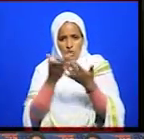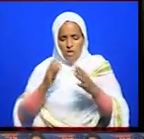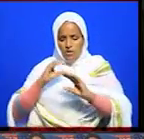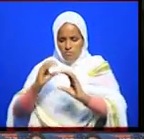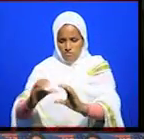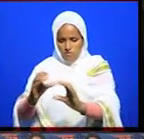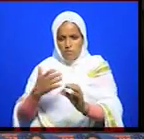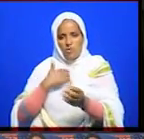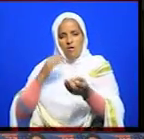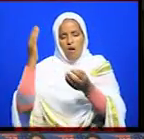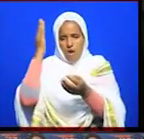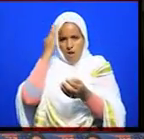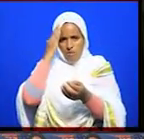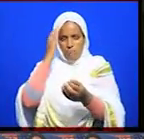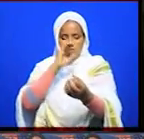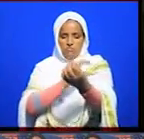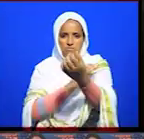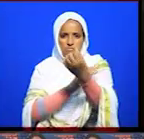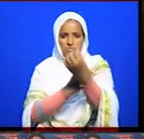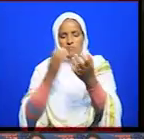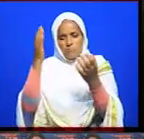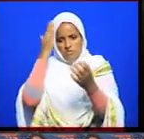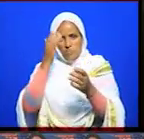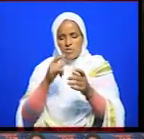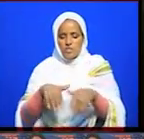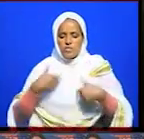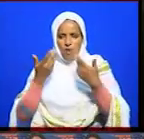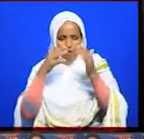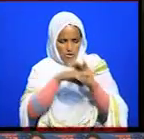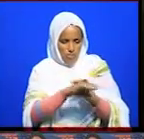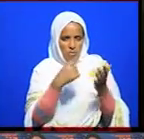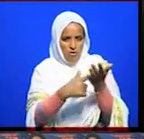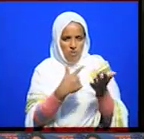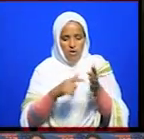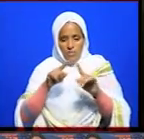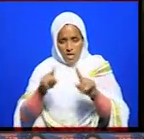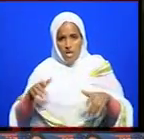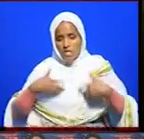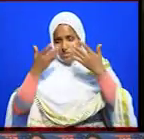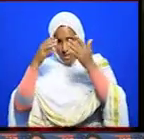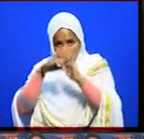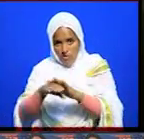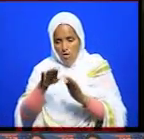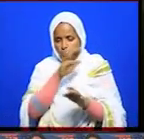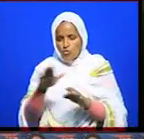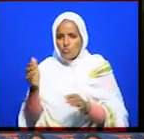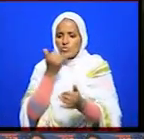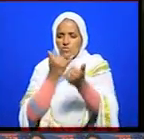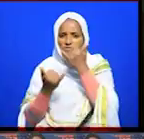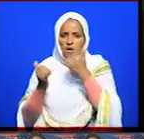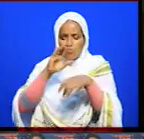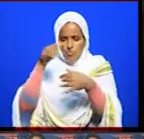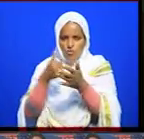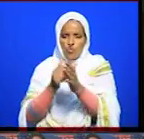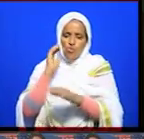መልኩ መጽሐፍ ቅዱሳዊ የሆነውንም ነገር አስተምራለሁ። በአቅማቸው ለራሳቸው በሚመለከታቸው ንስሐ እንዲገቡም አደርጋለሁ። በተለይ ንስሐ ሲገቡ